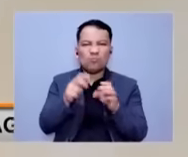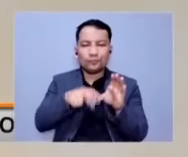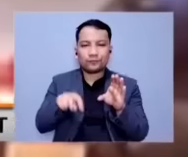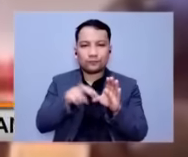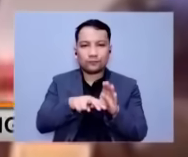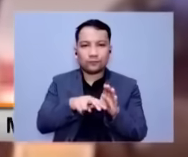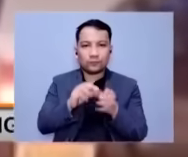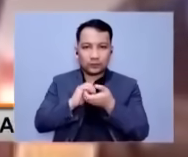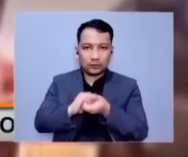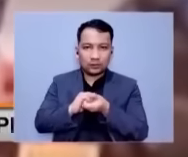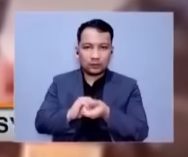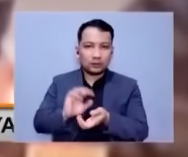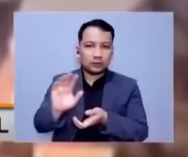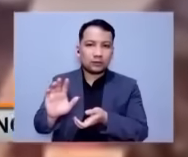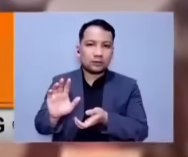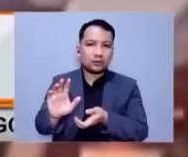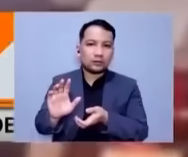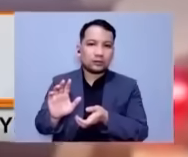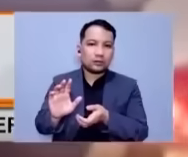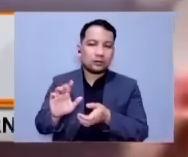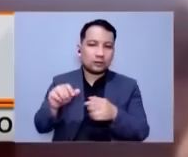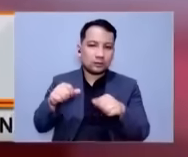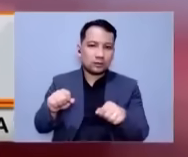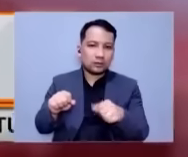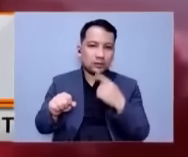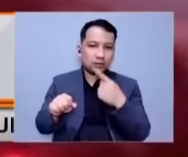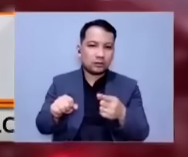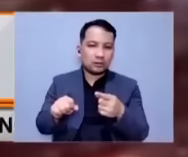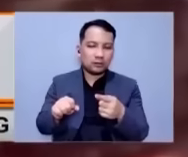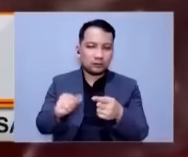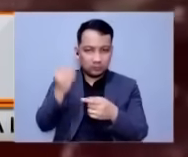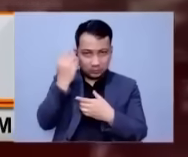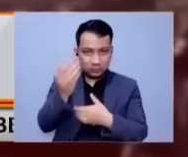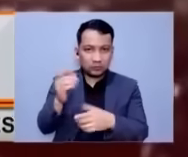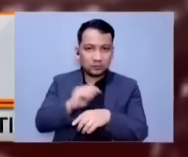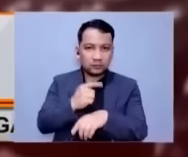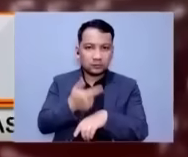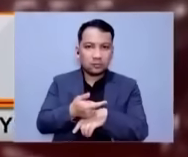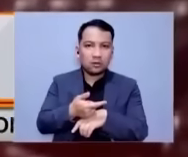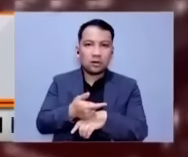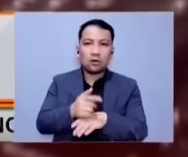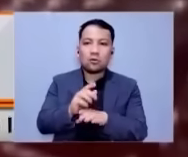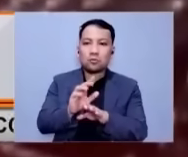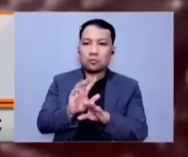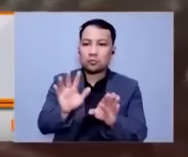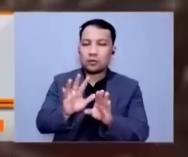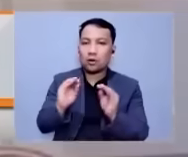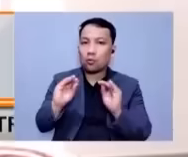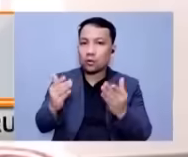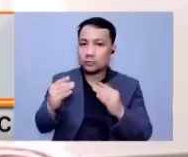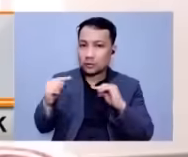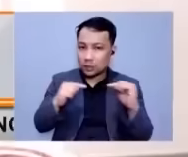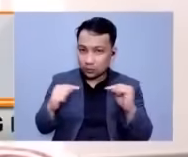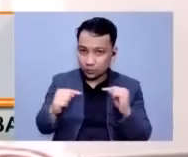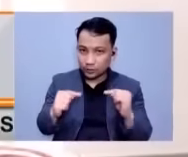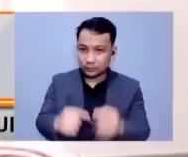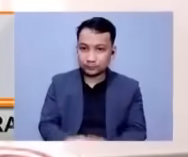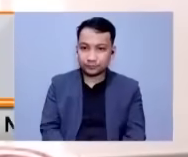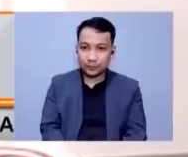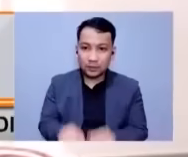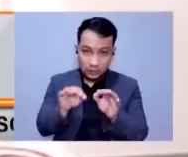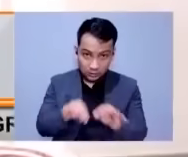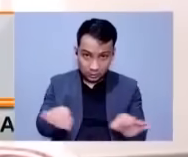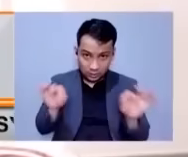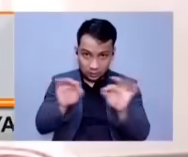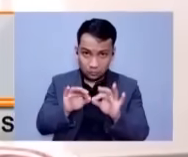ng rider. May paalala naman ng Taguig Police sa mga motorista para maiwasan ang ganitong away kalsada. Alam naman po natin na